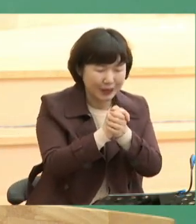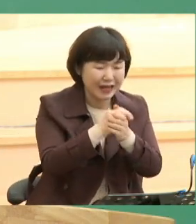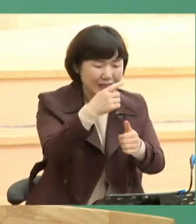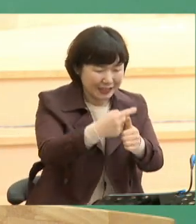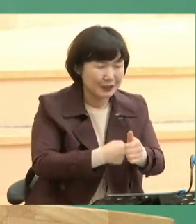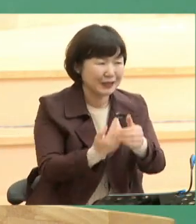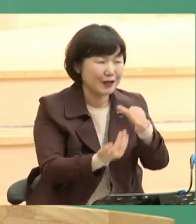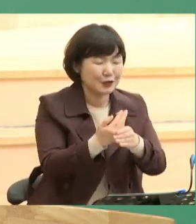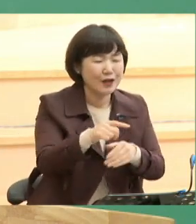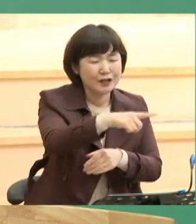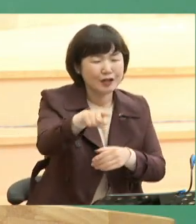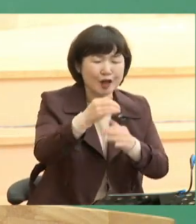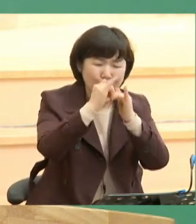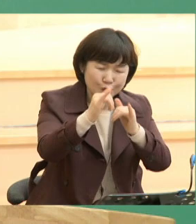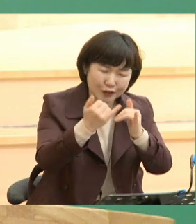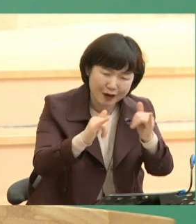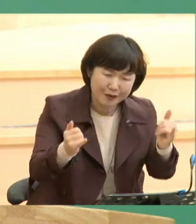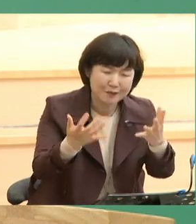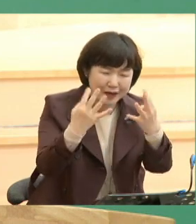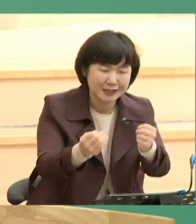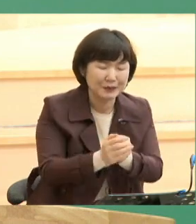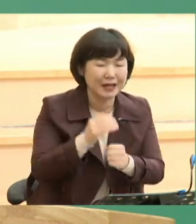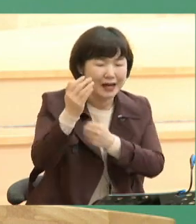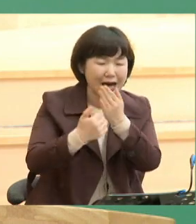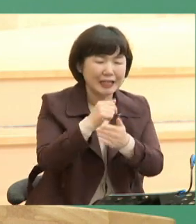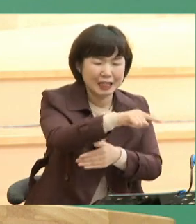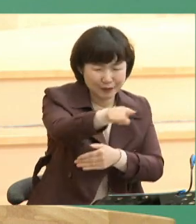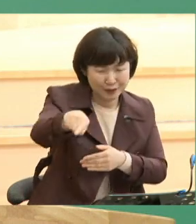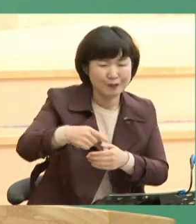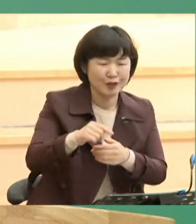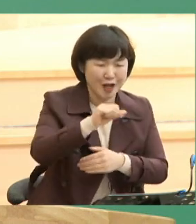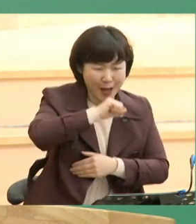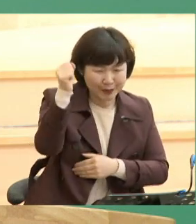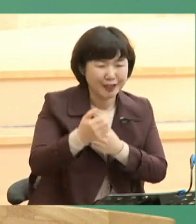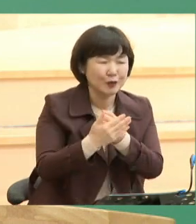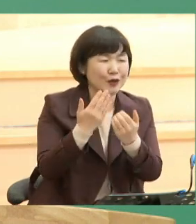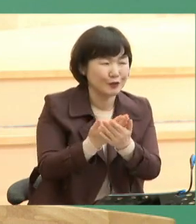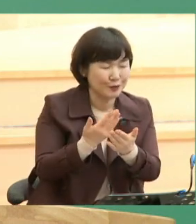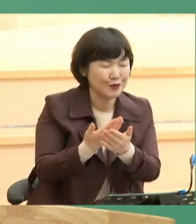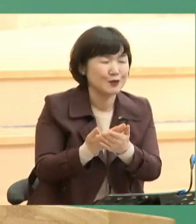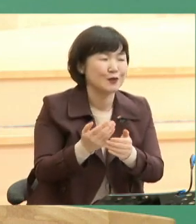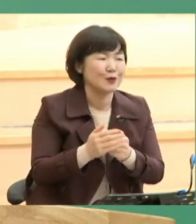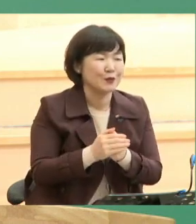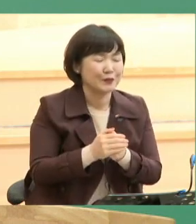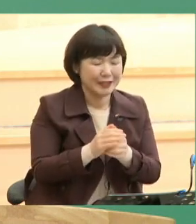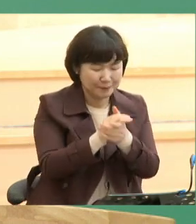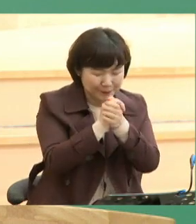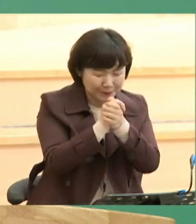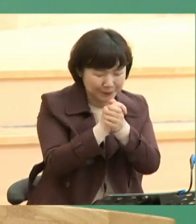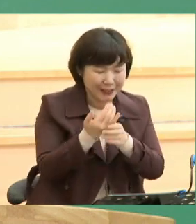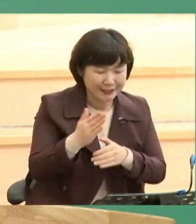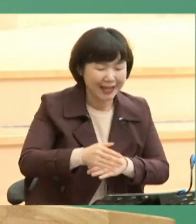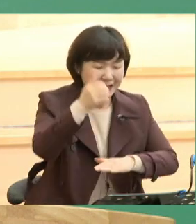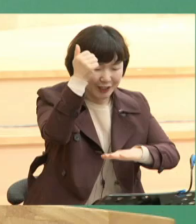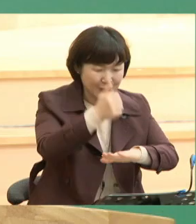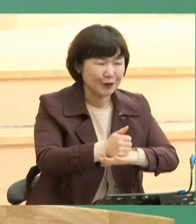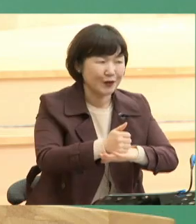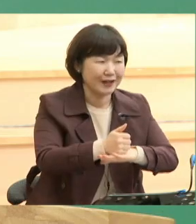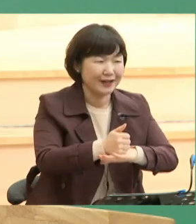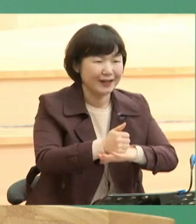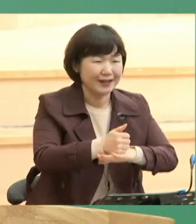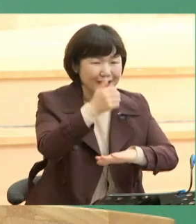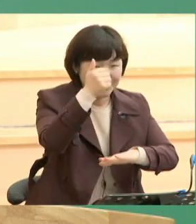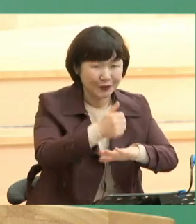여기에 훌륭한 분들이 계십니다 하나님이 분들 붙게 하여 주시옵소서 그런데 시험 결과 어떻게 됐을까요